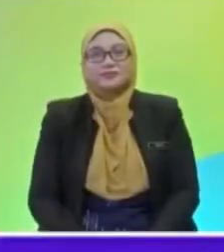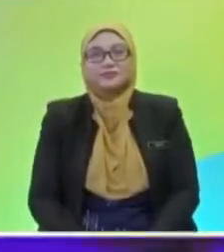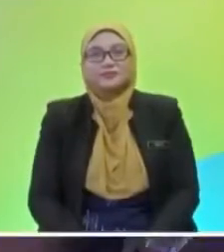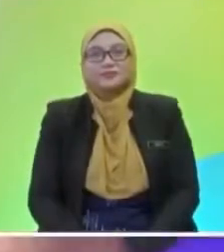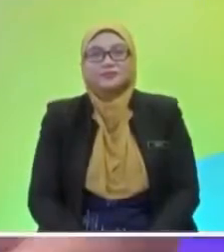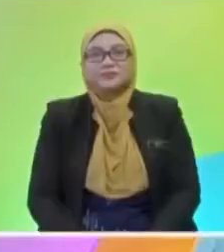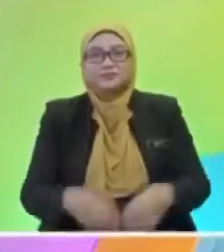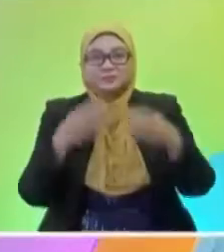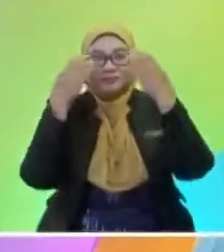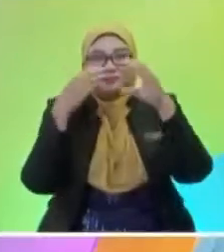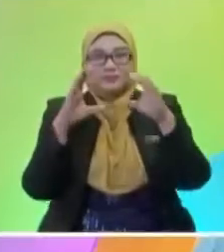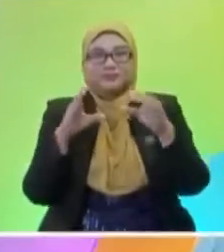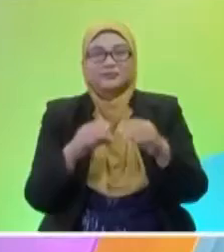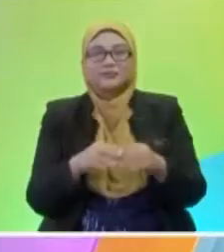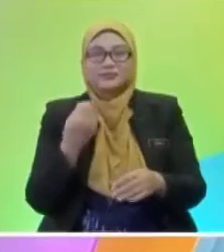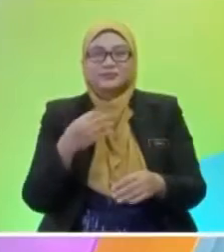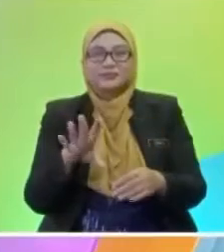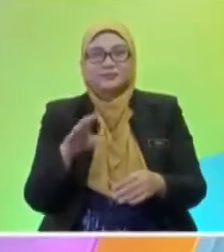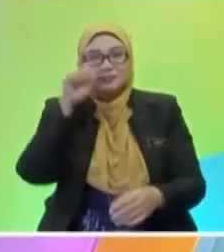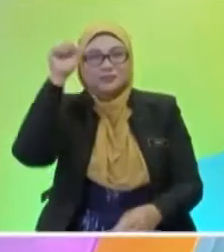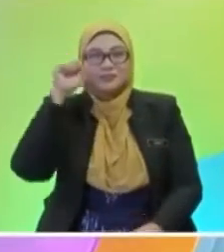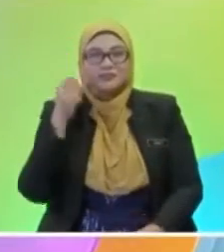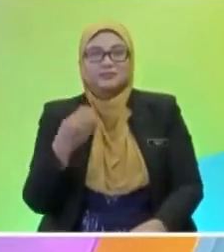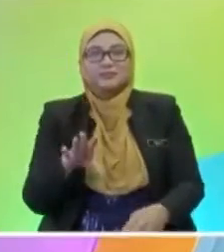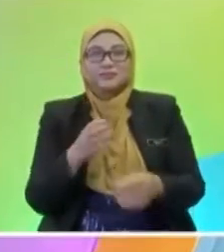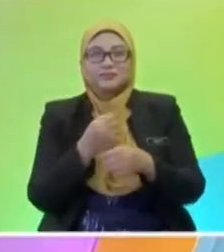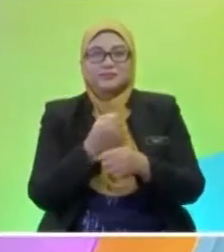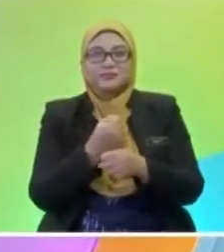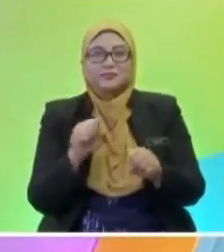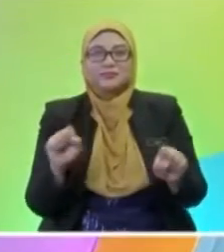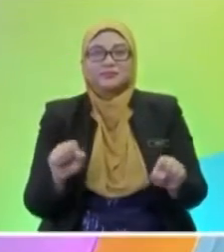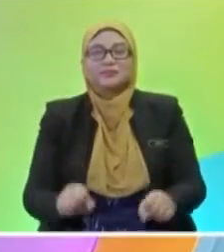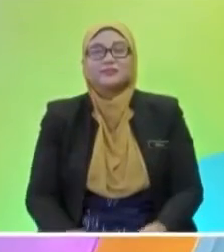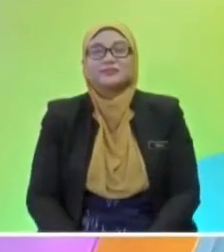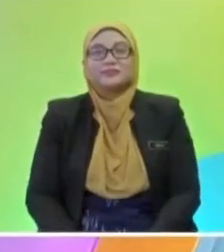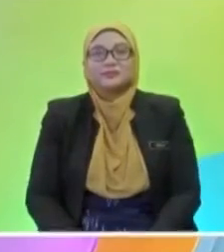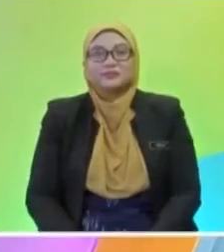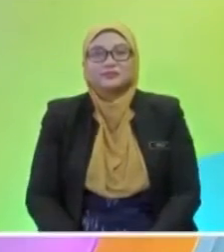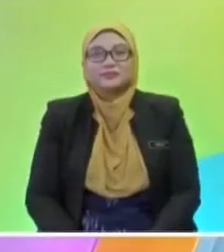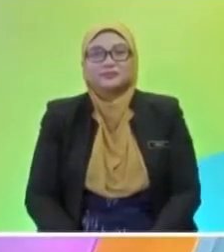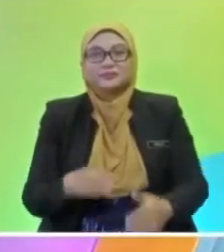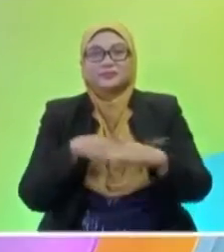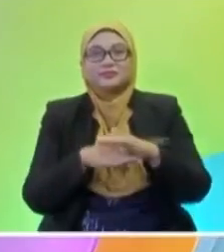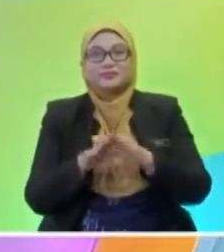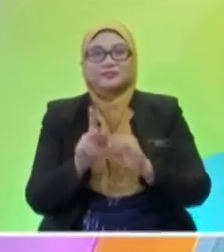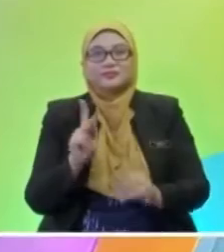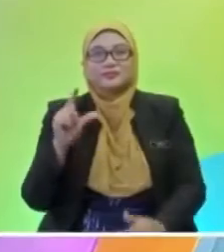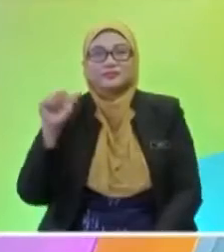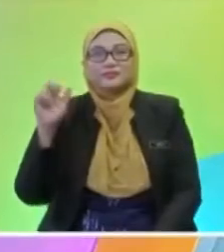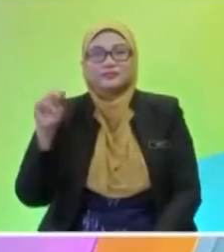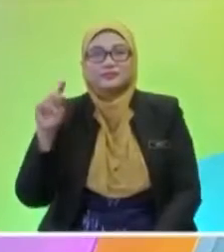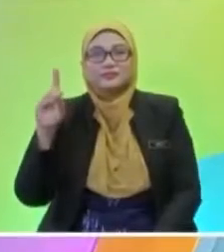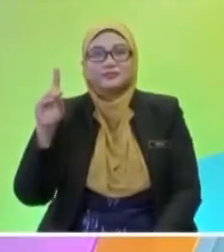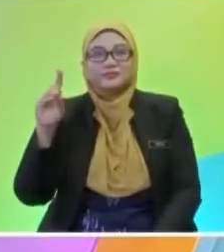Cikgu, saya hampir siap cikgu. Okey, tak apa. Cikgu buat ini dulu. Okey, kita masukkan ganda pada tayar.